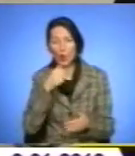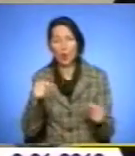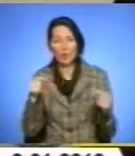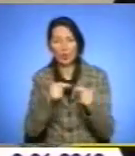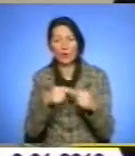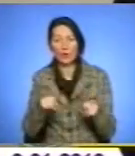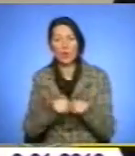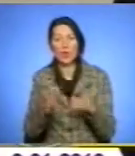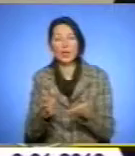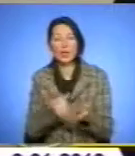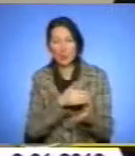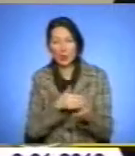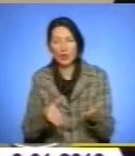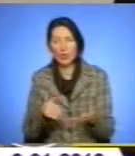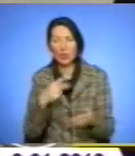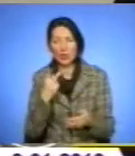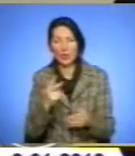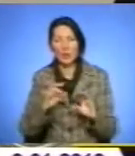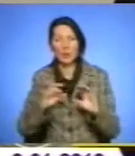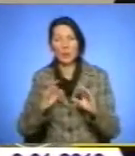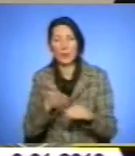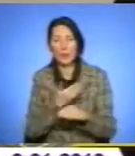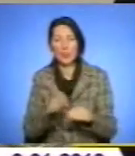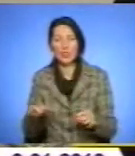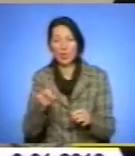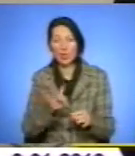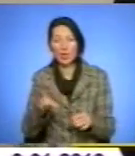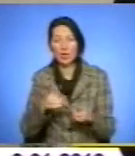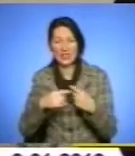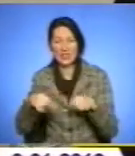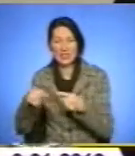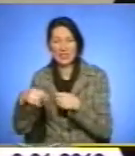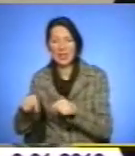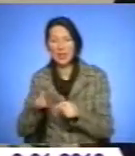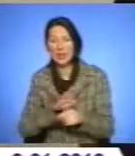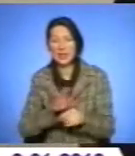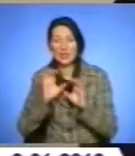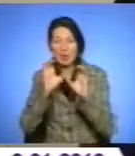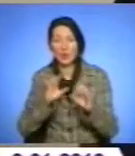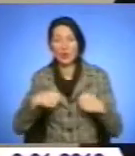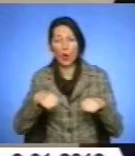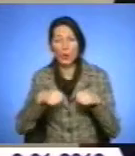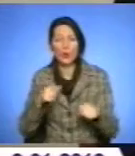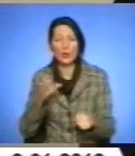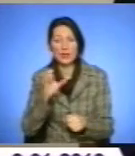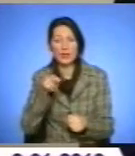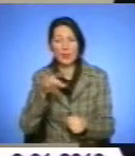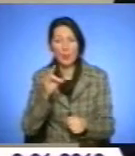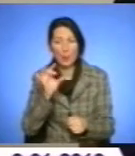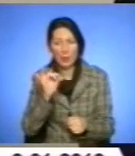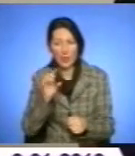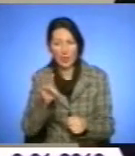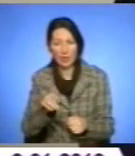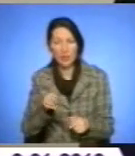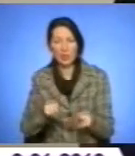та знешкоджено дві міжрегіональні схеми незаконного обігу спирту та тютюнових виробів,